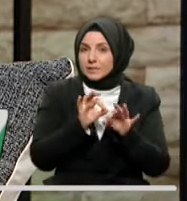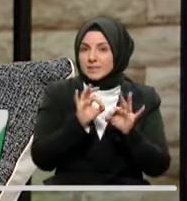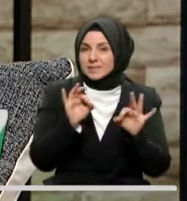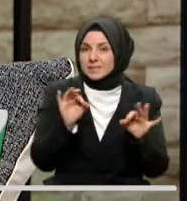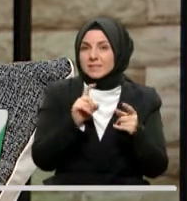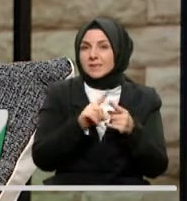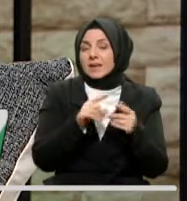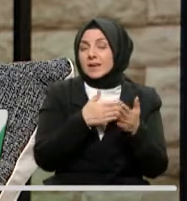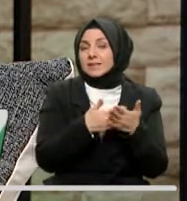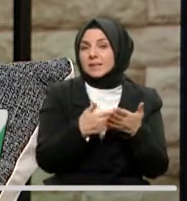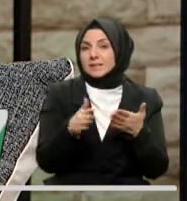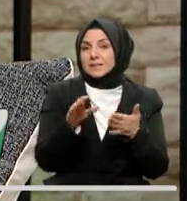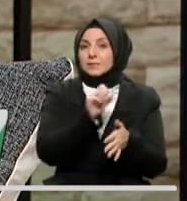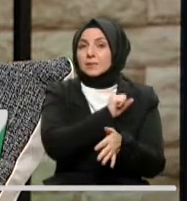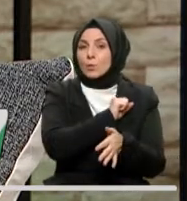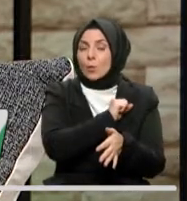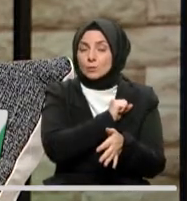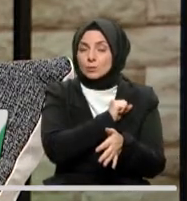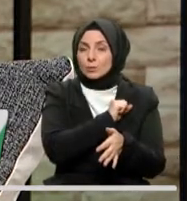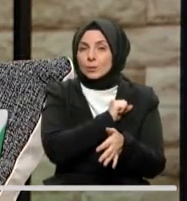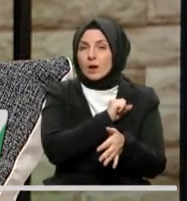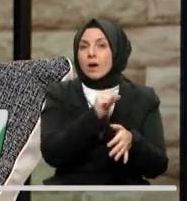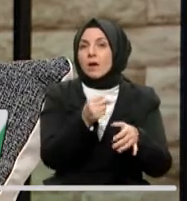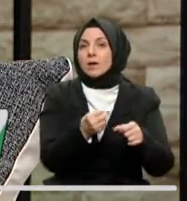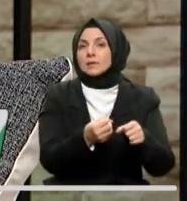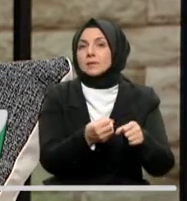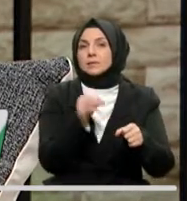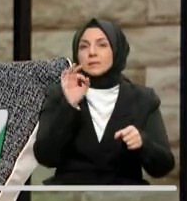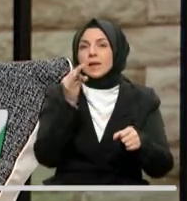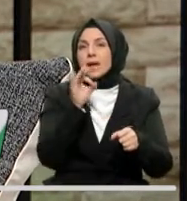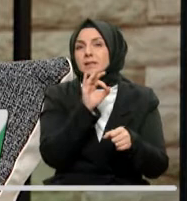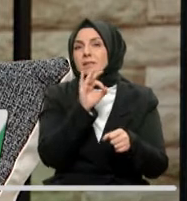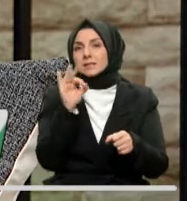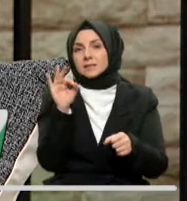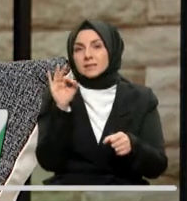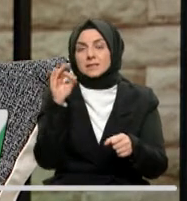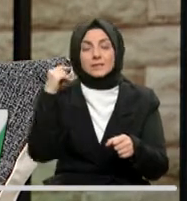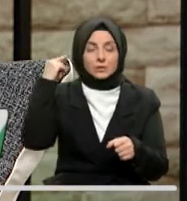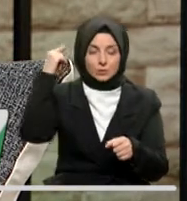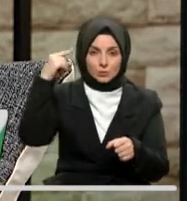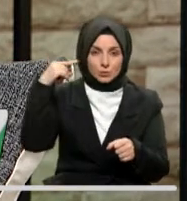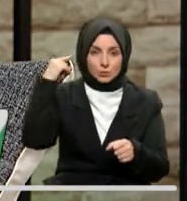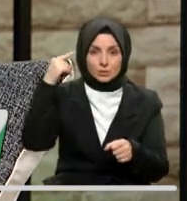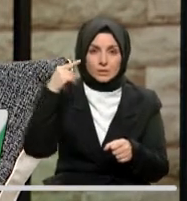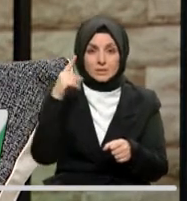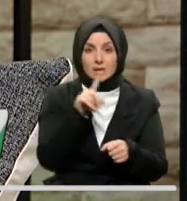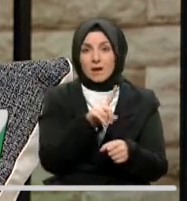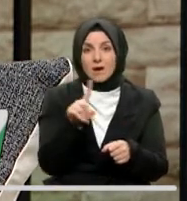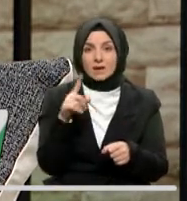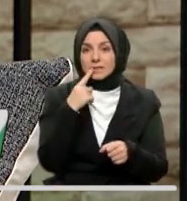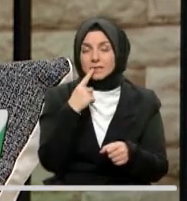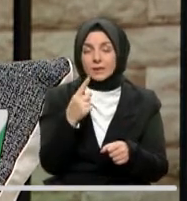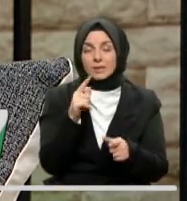reddedilmenin korkusuyla zaten duygusuzum değersizlik algısında olan kişilerin Hayır demekte sınır koymakta